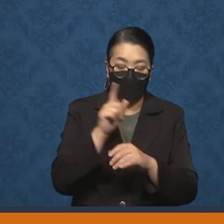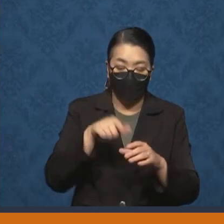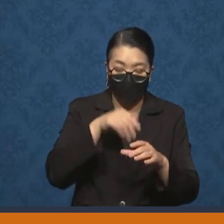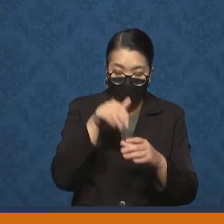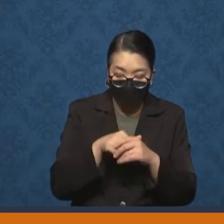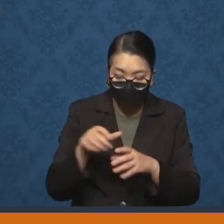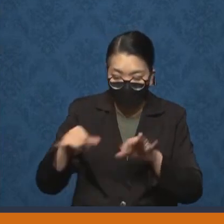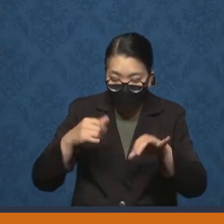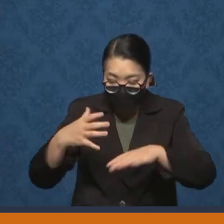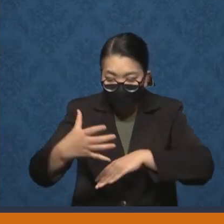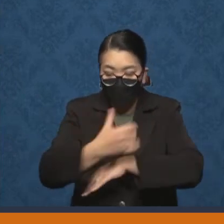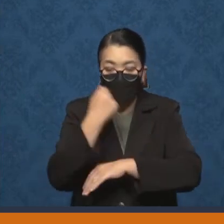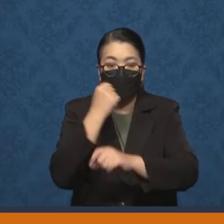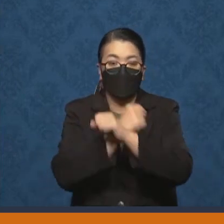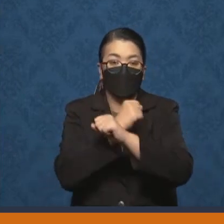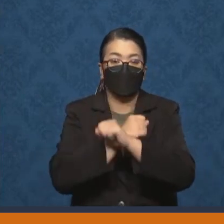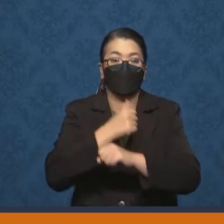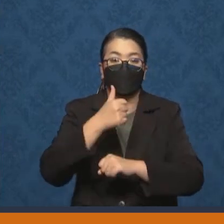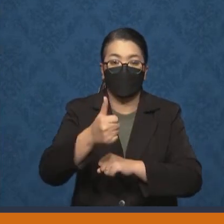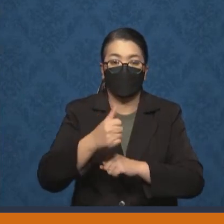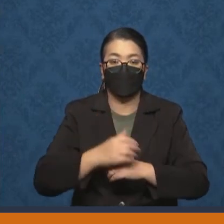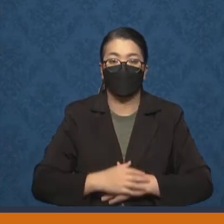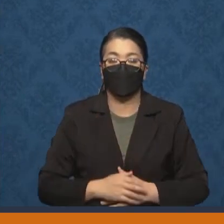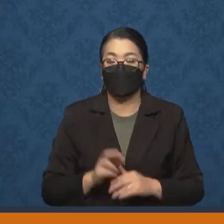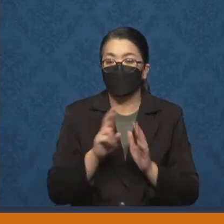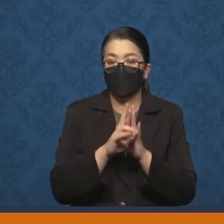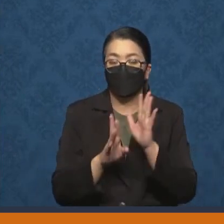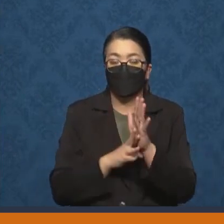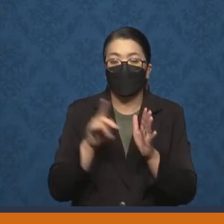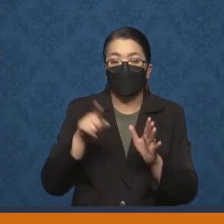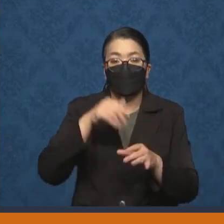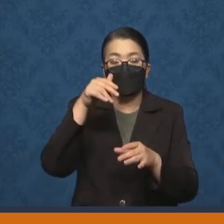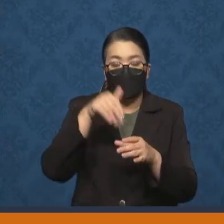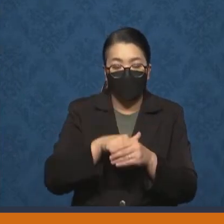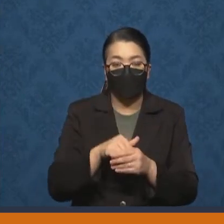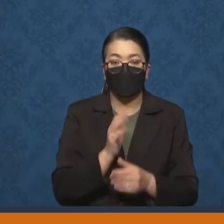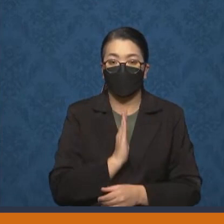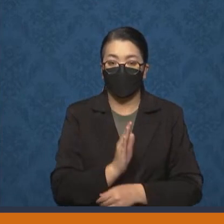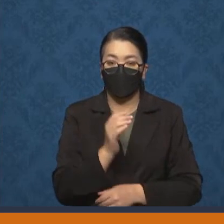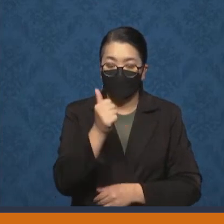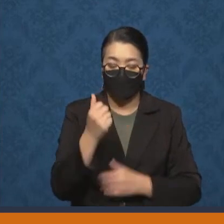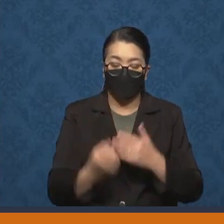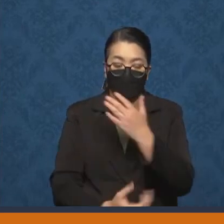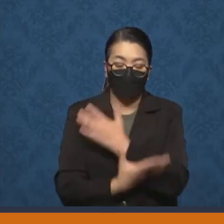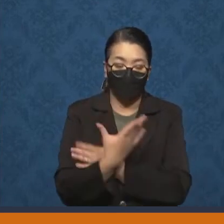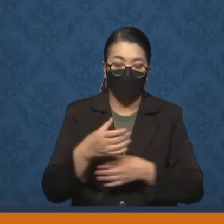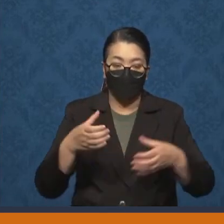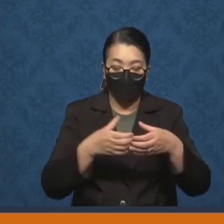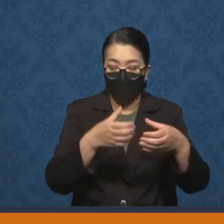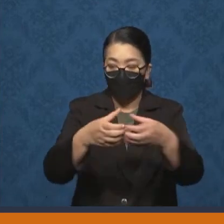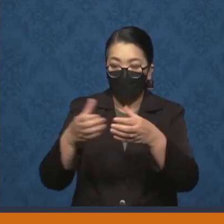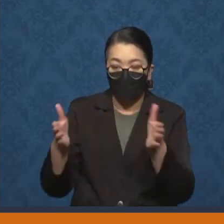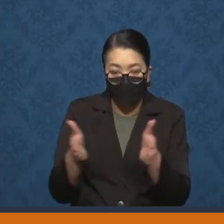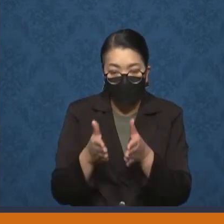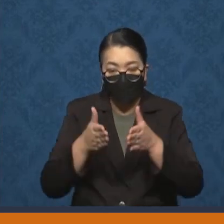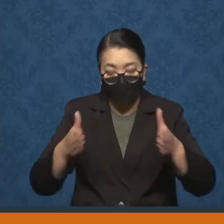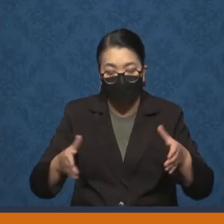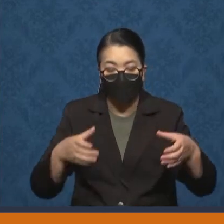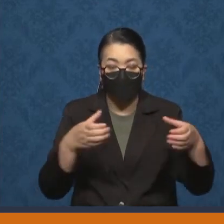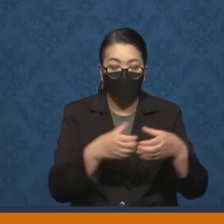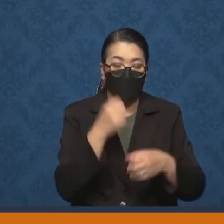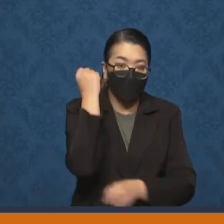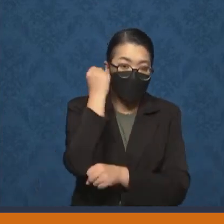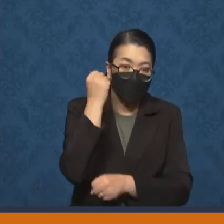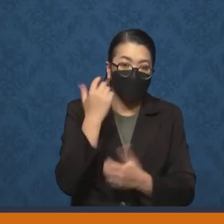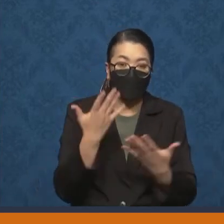ามากินรวบประเทศได้เป็นระบบการเลือกตั้งที่เป็นธรรมเปิดโอกาสให้กับคนทุกกลุ่มอาทิผู้ใช้แรง